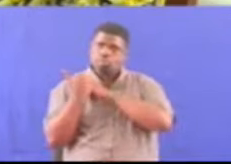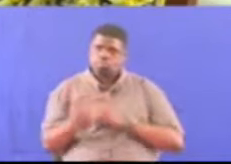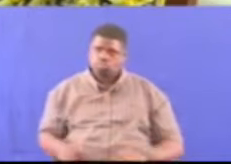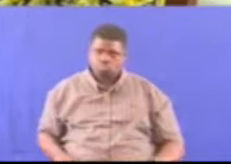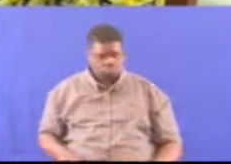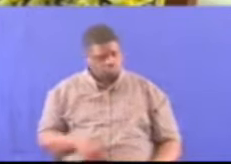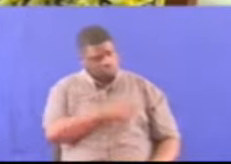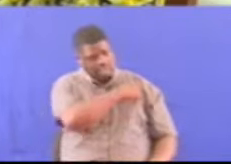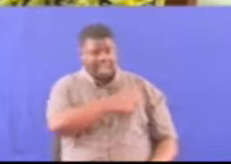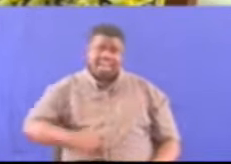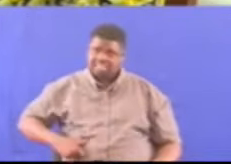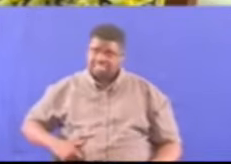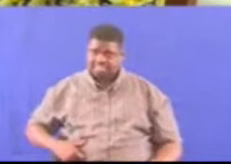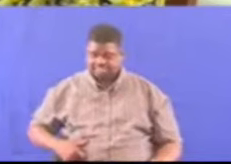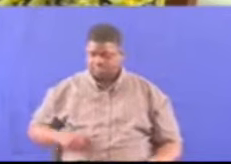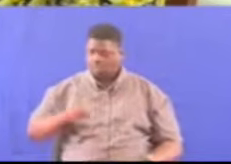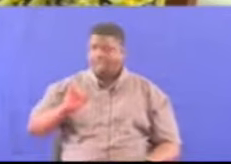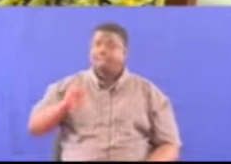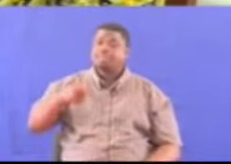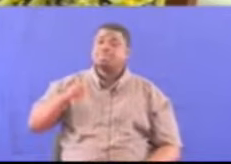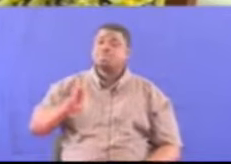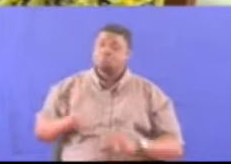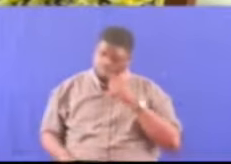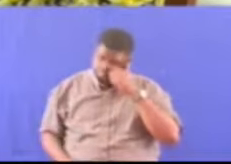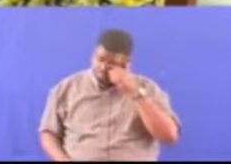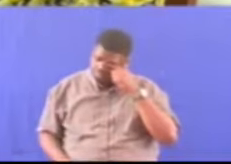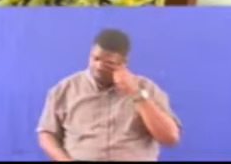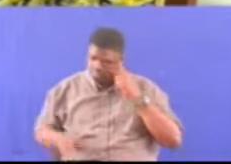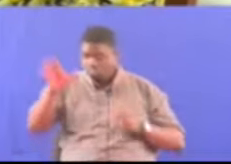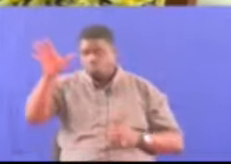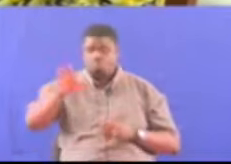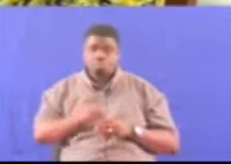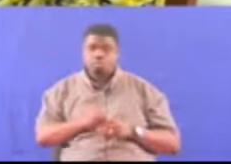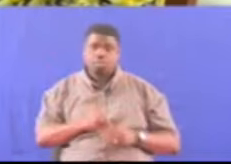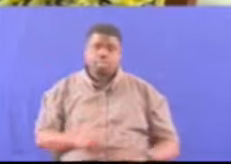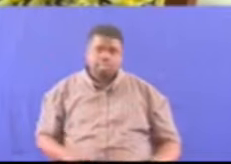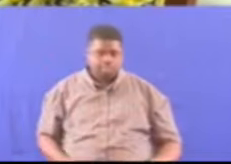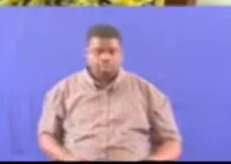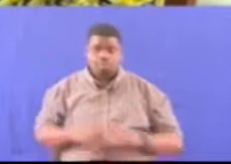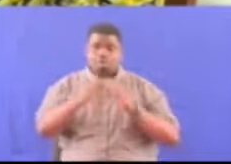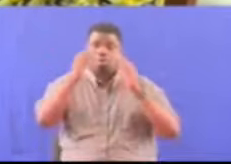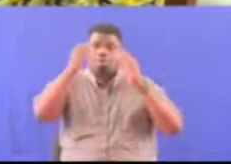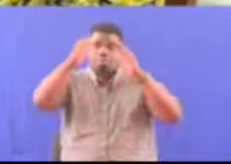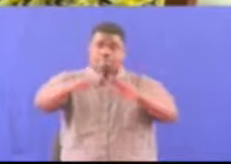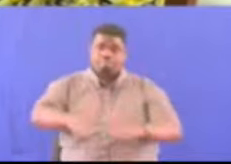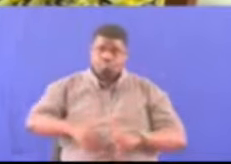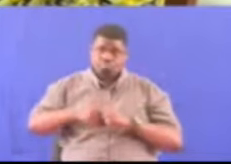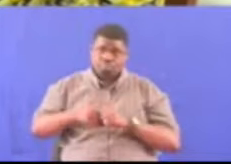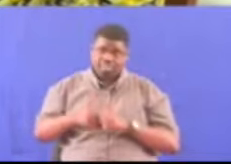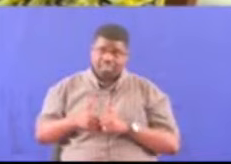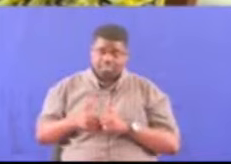cha kimataifa. Umoja wa Mabunge Duniani, yani IPU, ulianzishwa mwaka